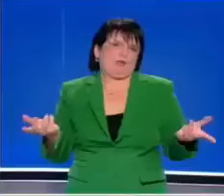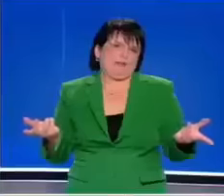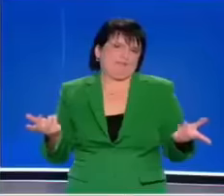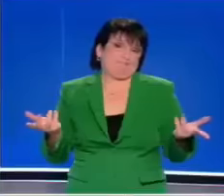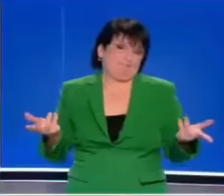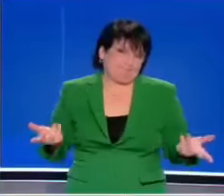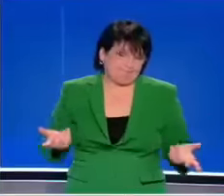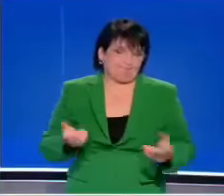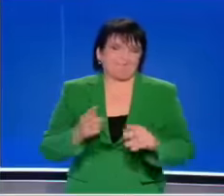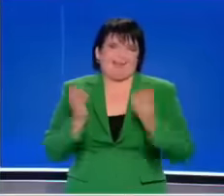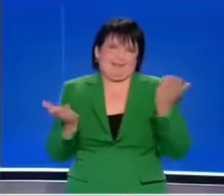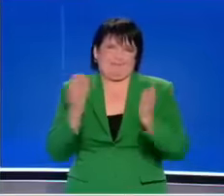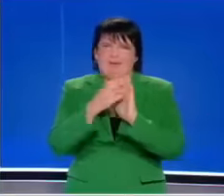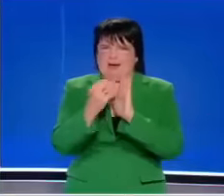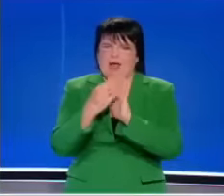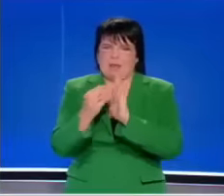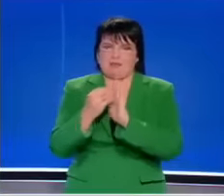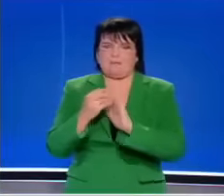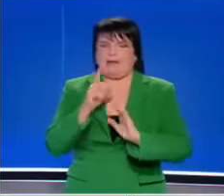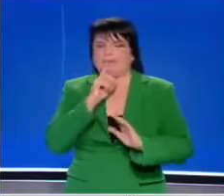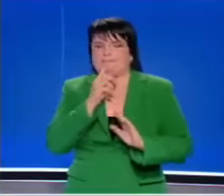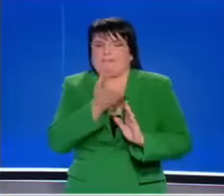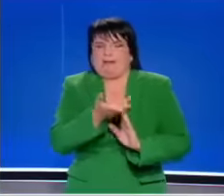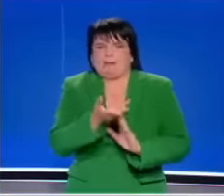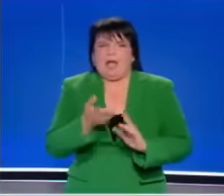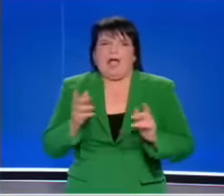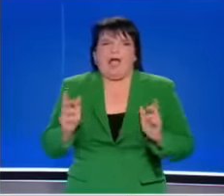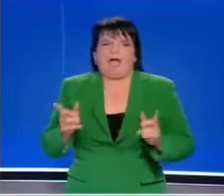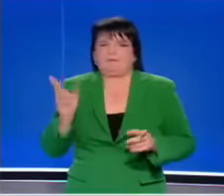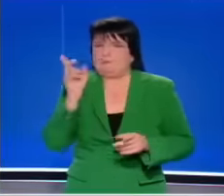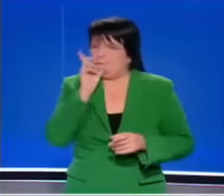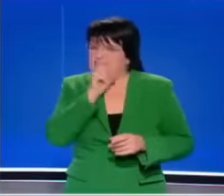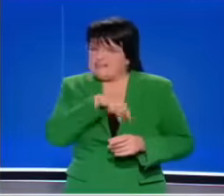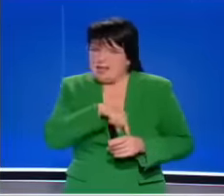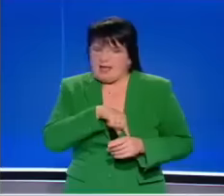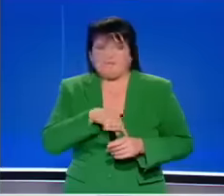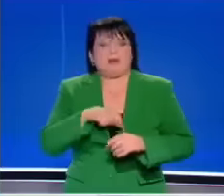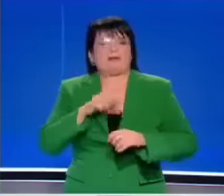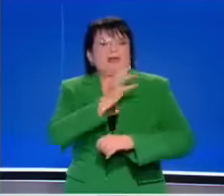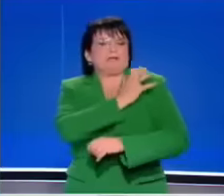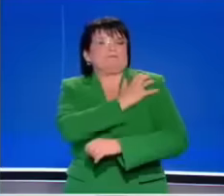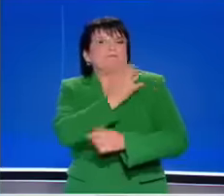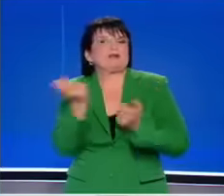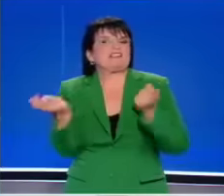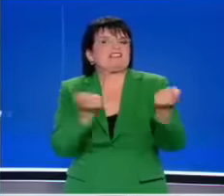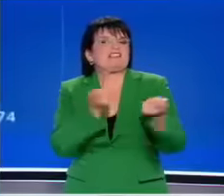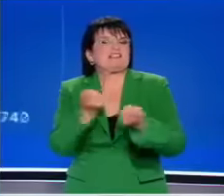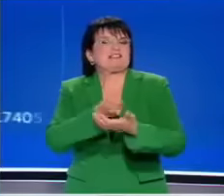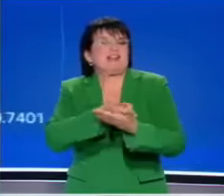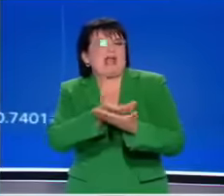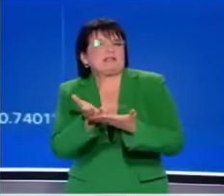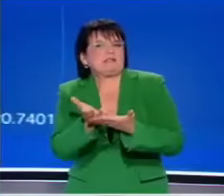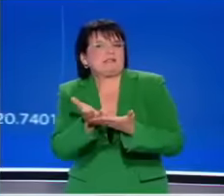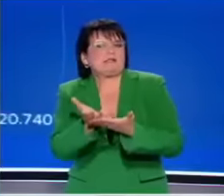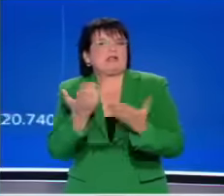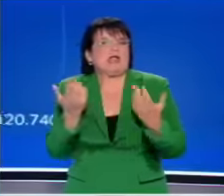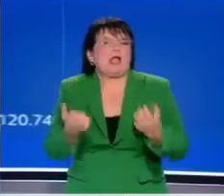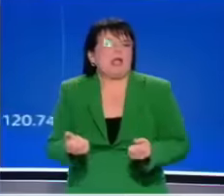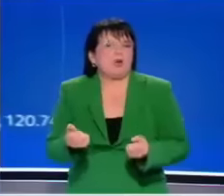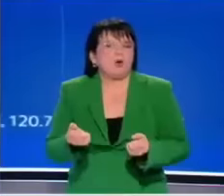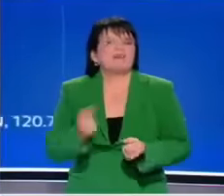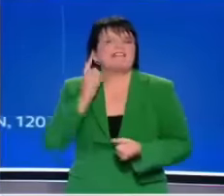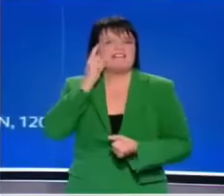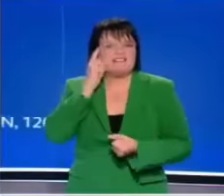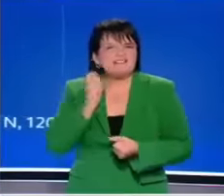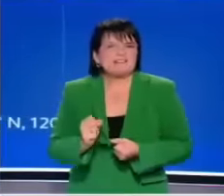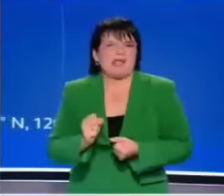να και και λέει ότι δήθεν δεν το είπε αυτό δηλαδή τέτοιο ψέμα άρα αυτή στρατηγική του να μην το δίνετε που λέτε ότι εγώ έχω μια στρατηγική την οποία την